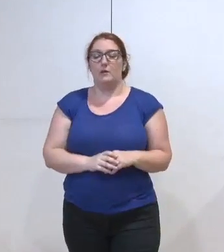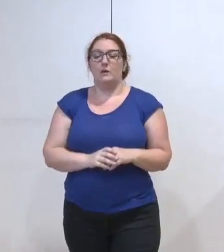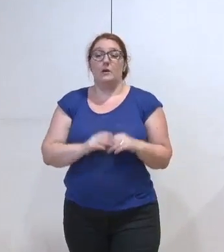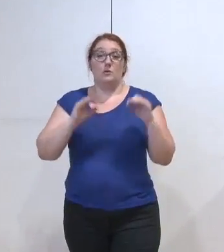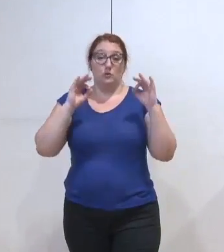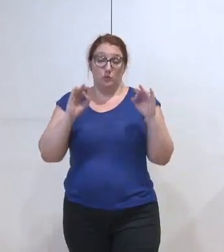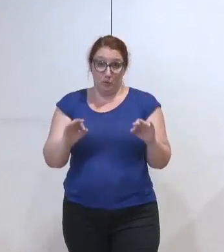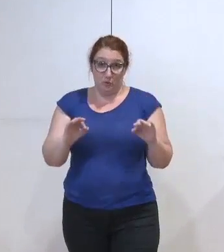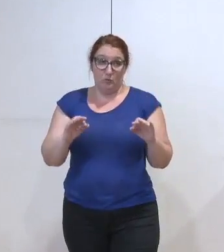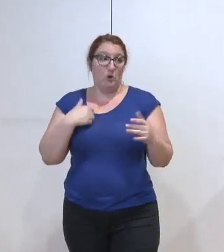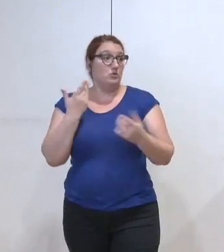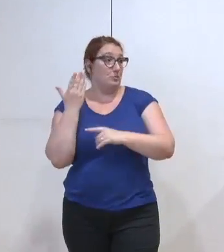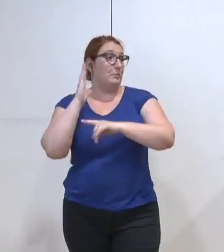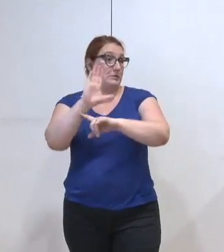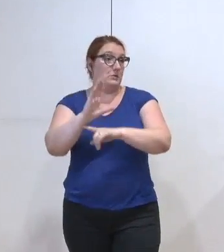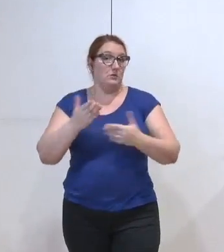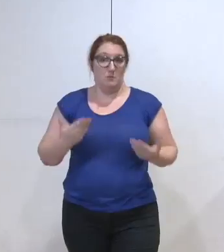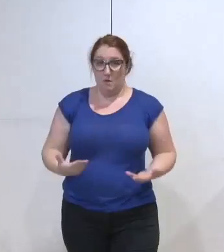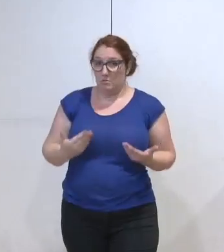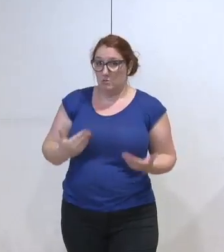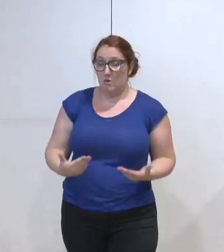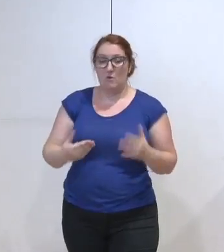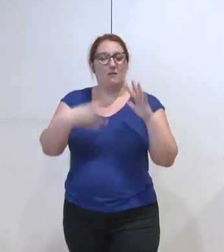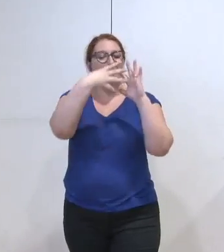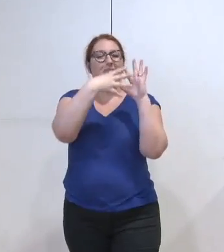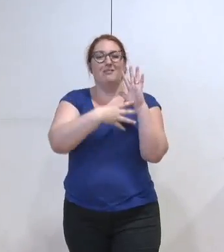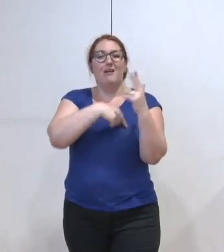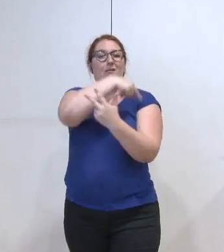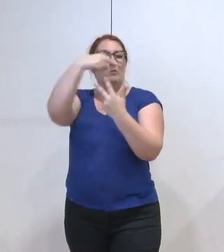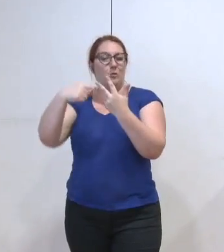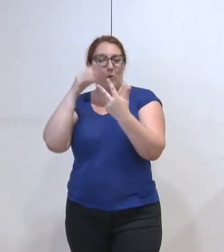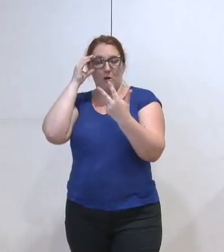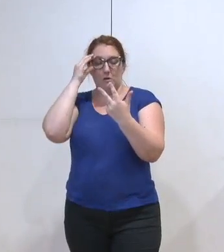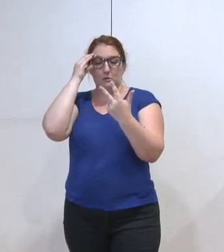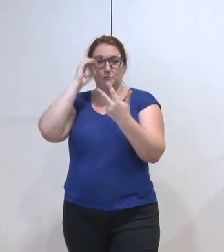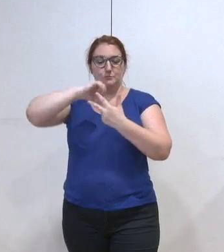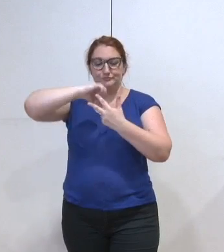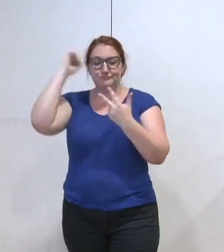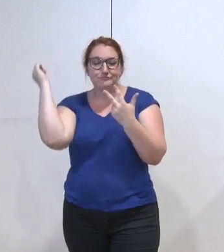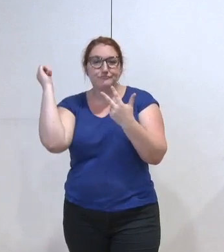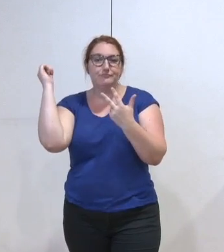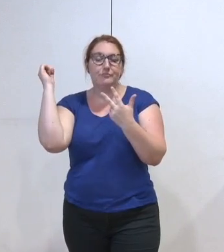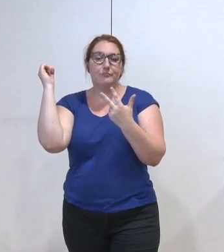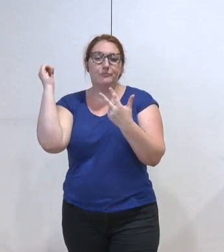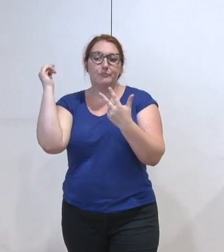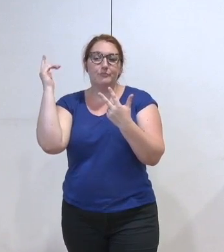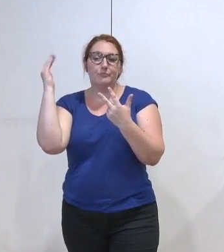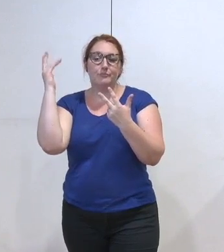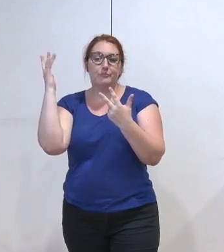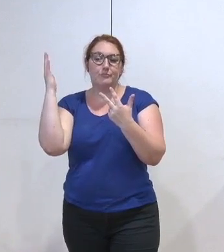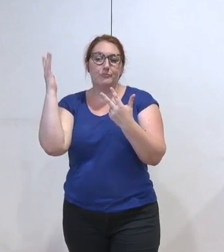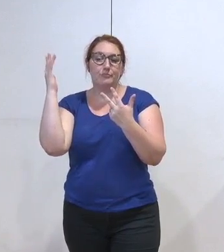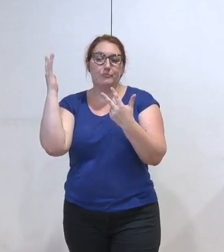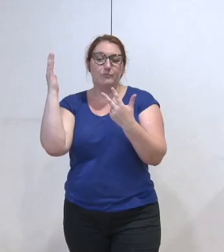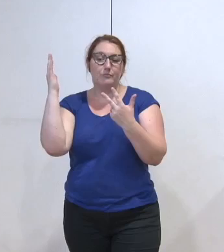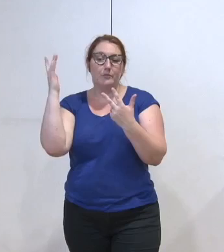et donc je vais vous présenter dans ces critères là on a euh h on a